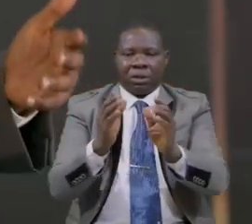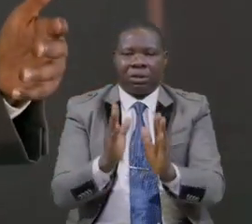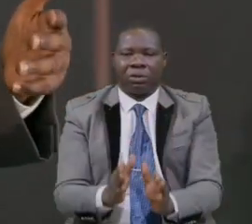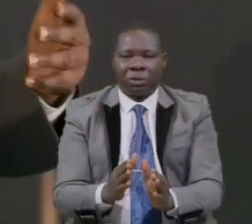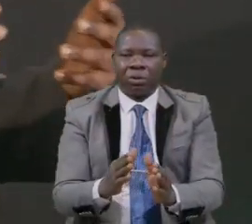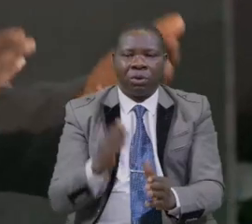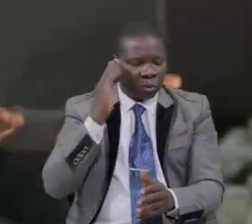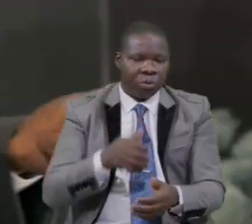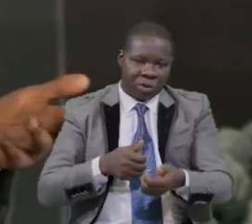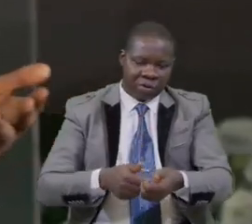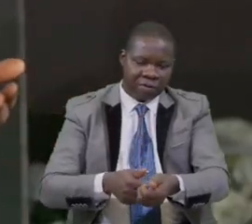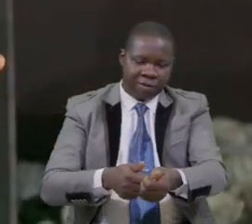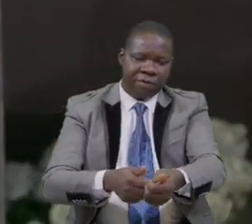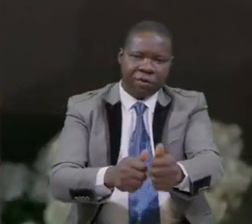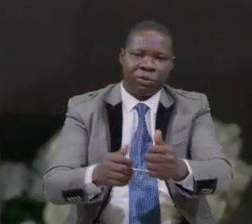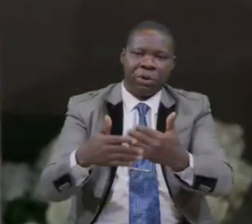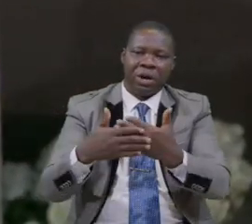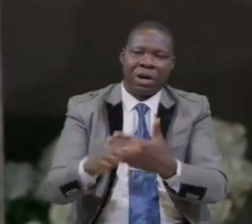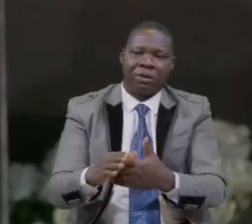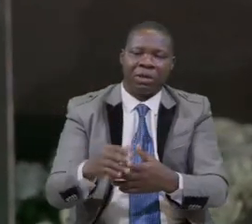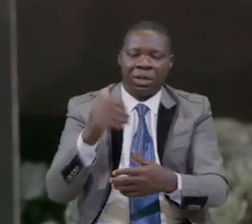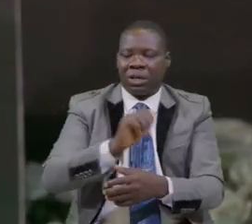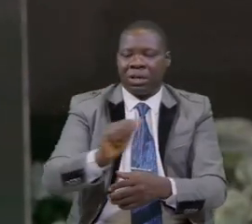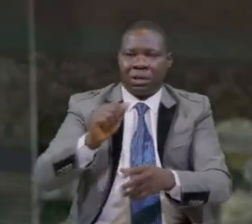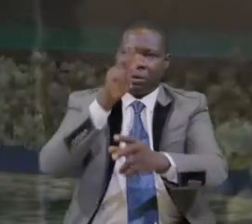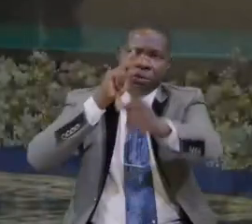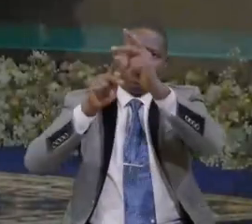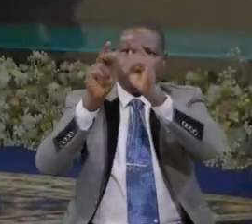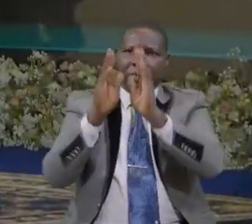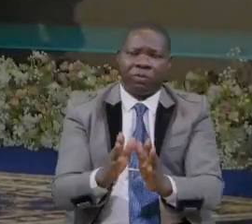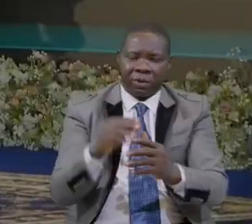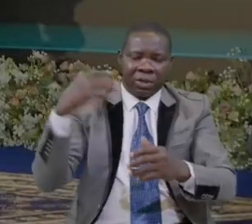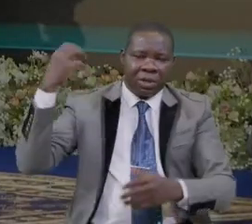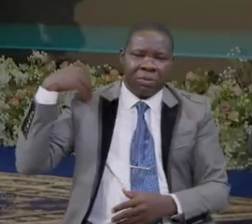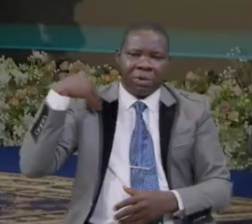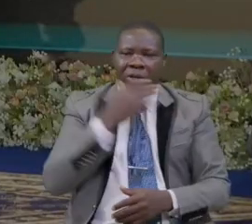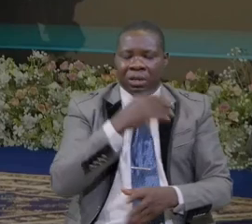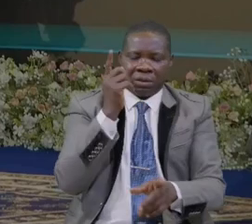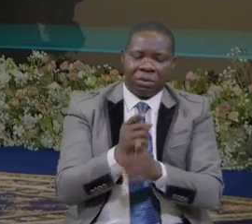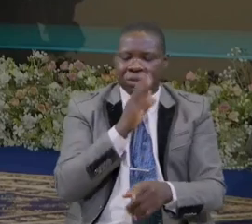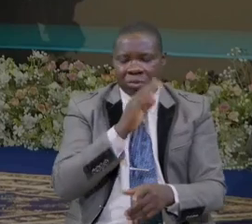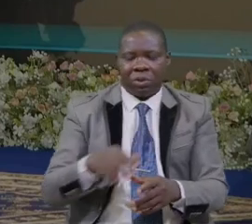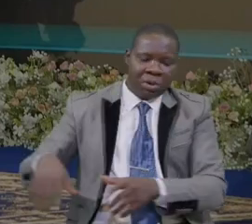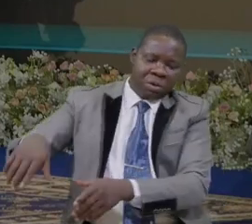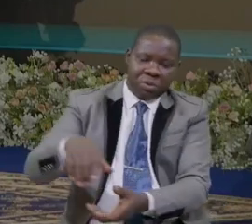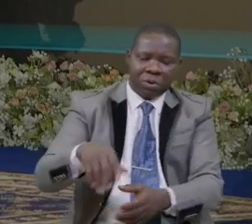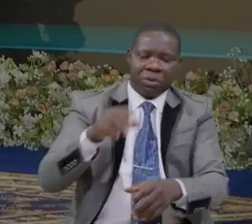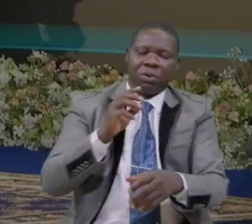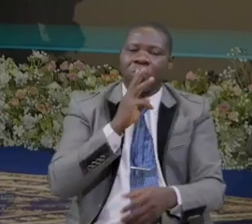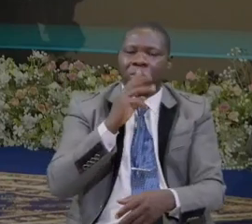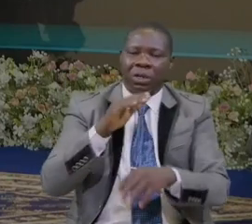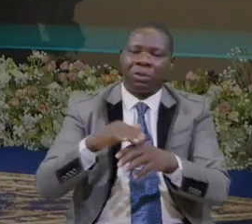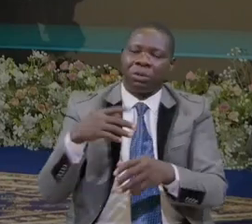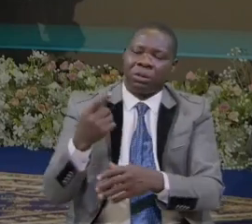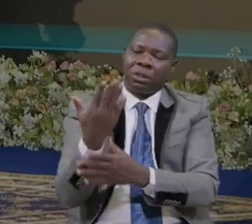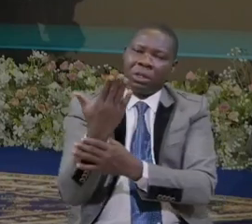ne suivait un prophète, un maître, en train de verser de l'eau sur ses mains. C'était